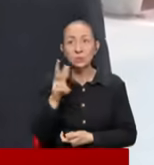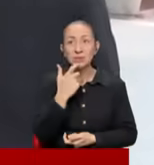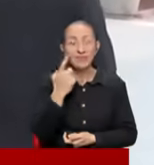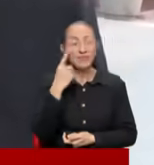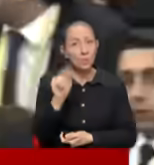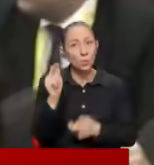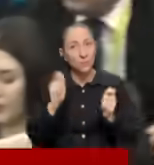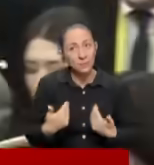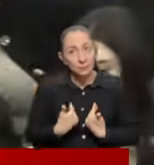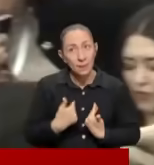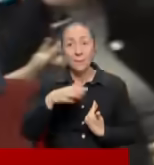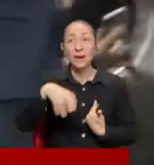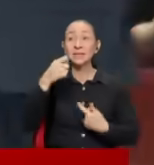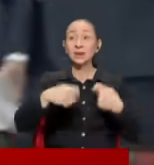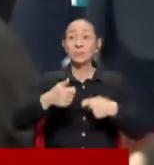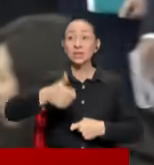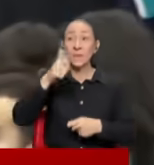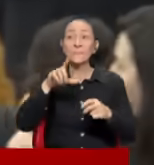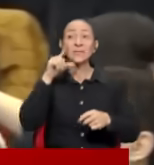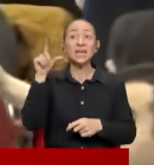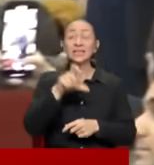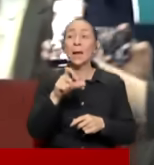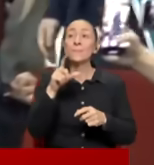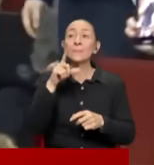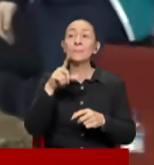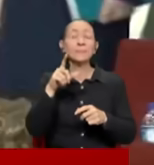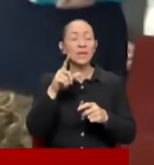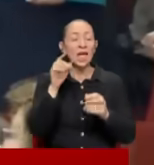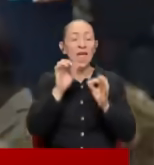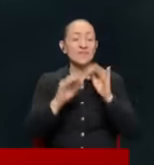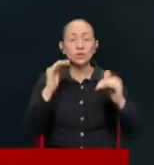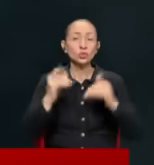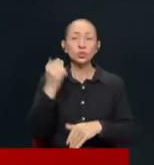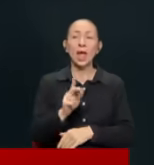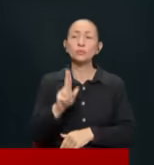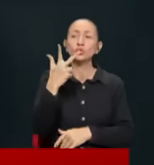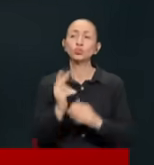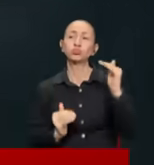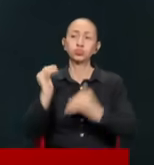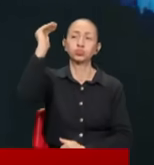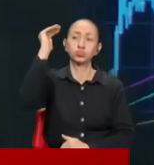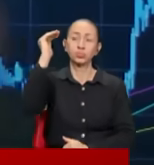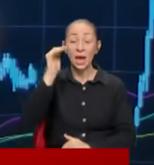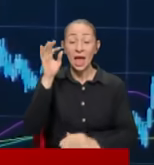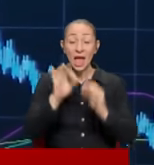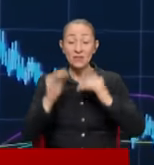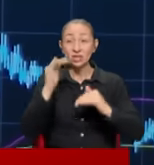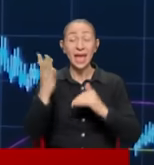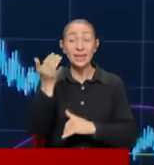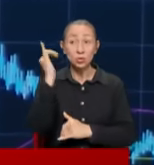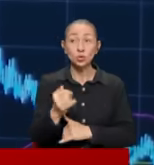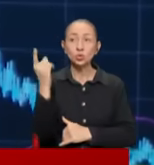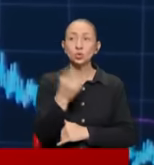devlet memurluğu yaptım ya. Merkez Bankası Başkanı Mayıs ayında enflasyon %73 ile zirve yapacak dedi. Yani enflasyon en